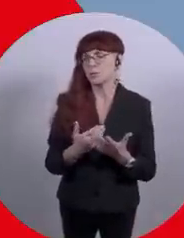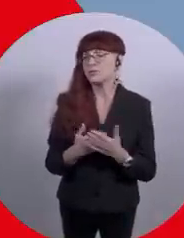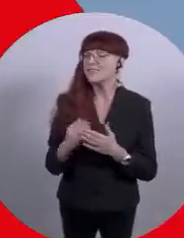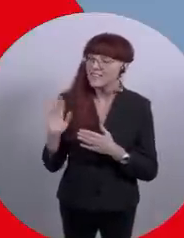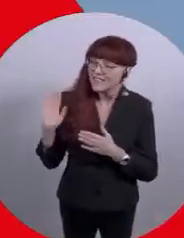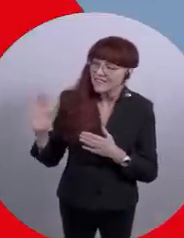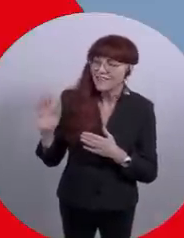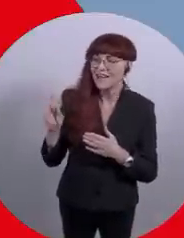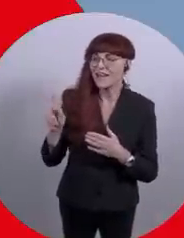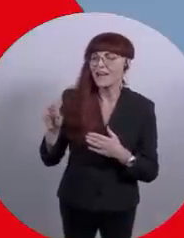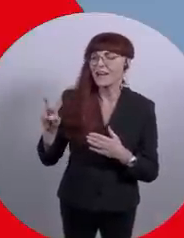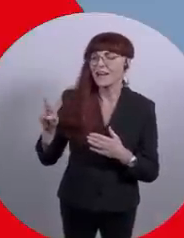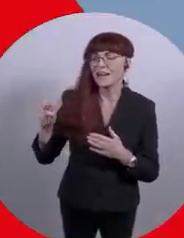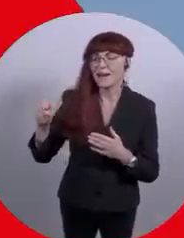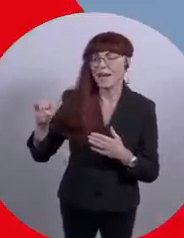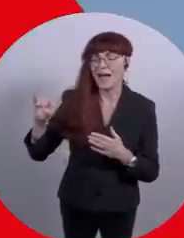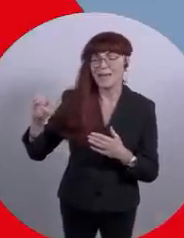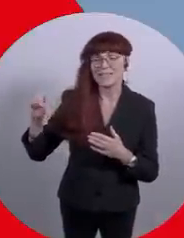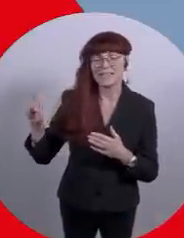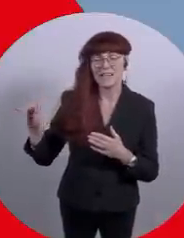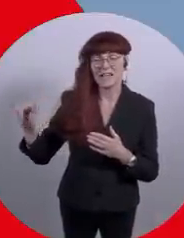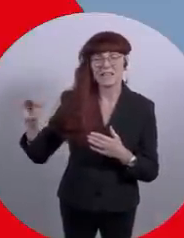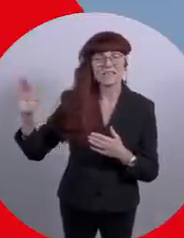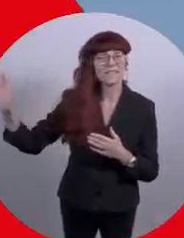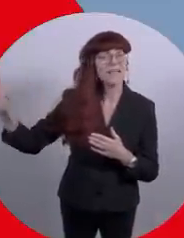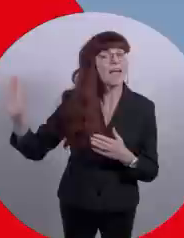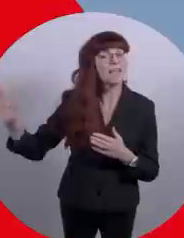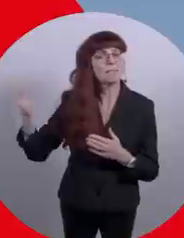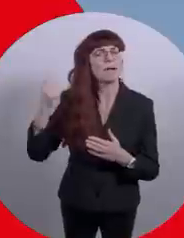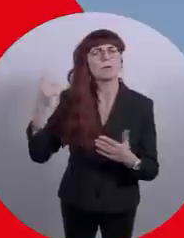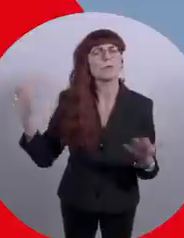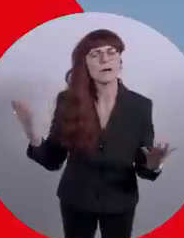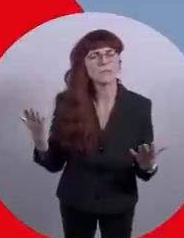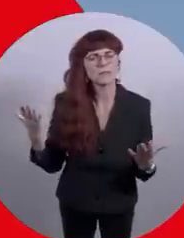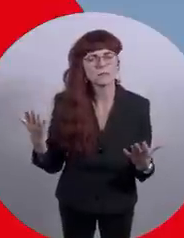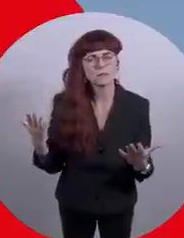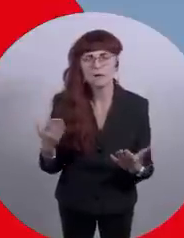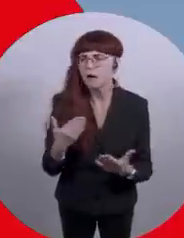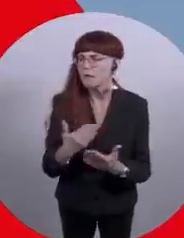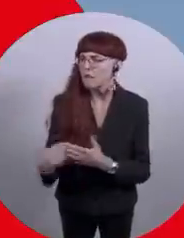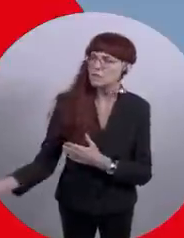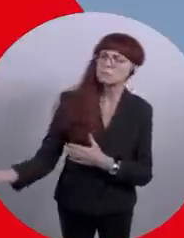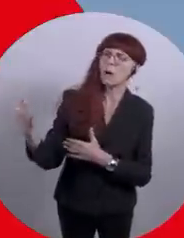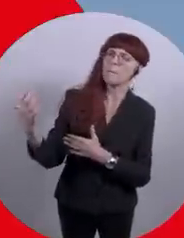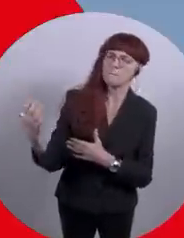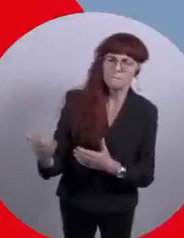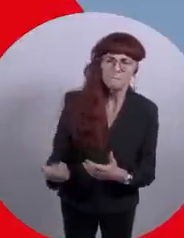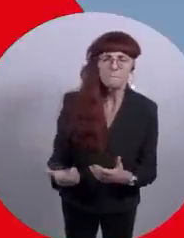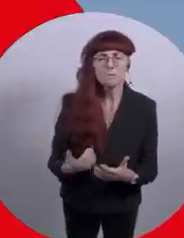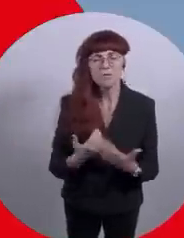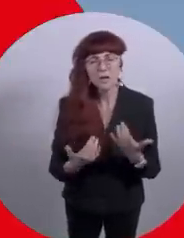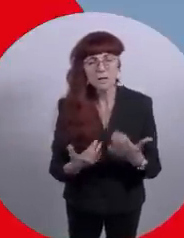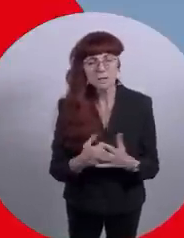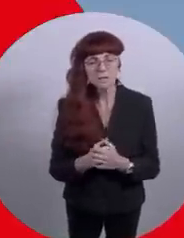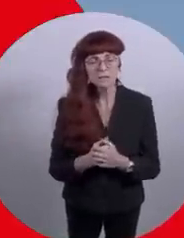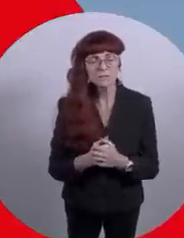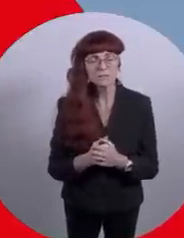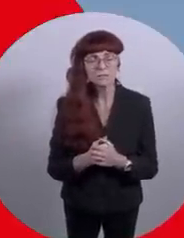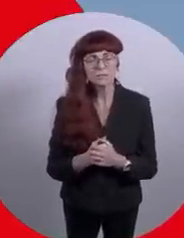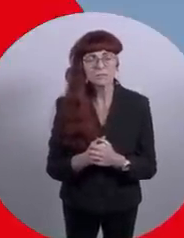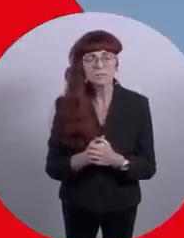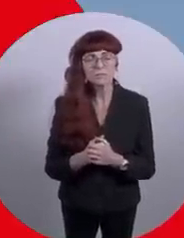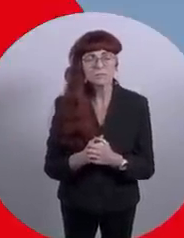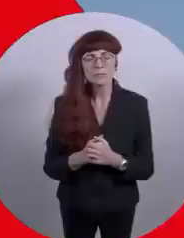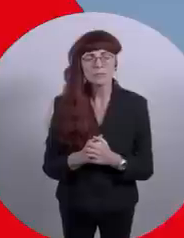er sagen was würde er uns jetzt an den Kopf werfen wie würde er sich